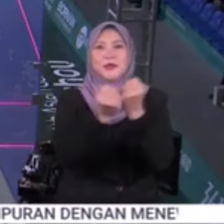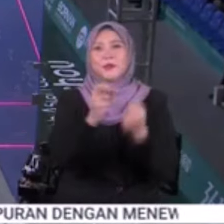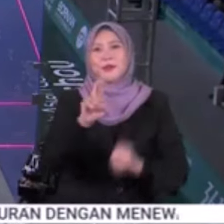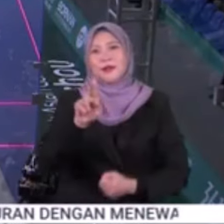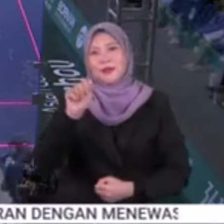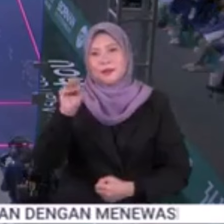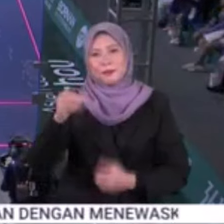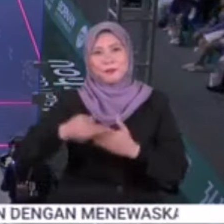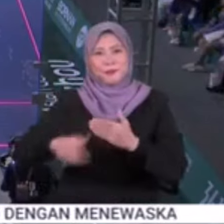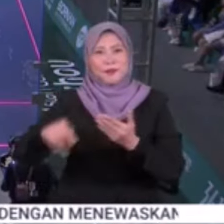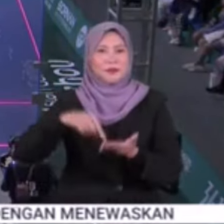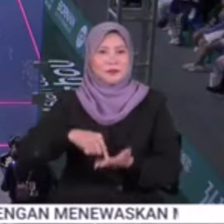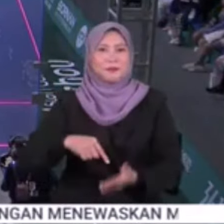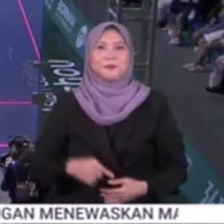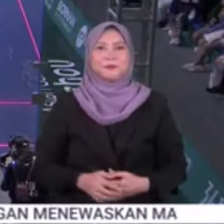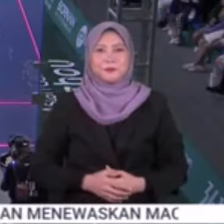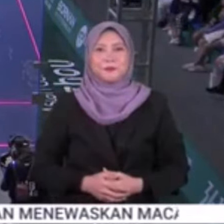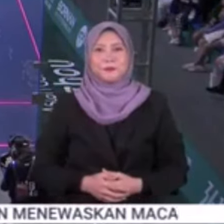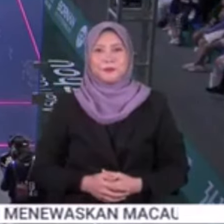selepas